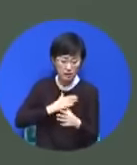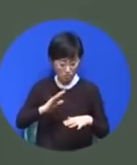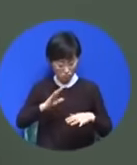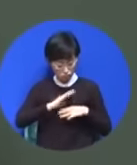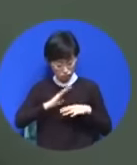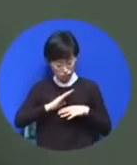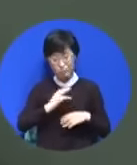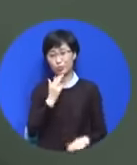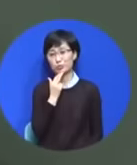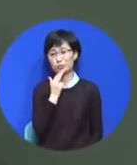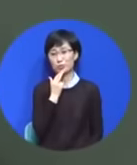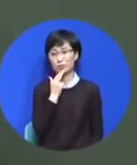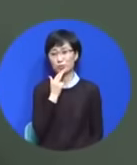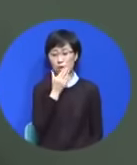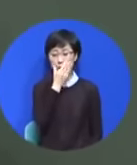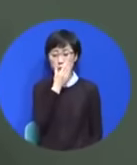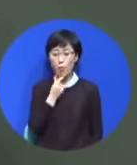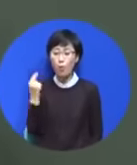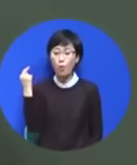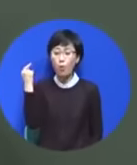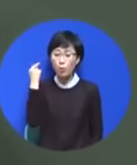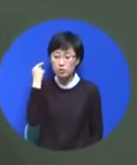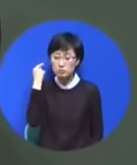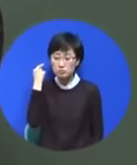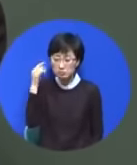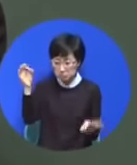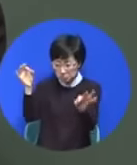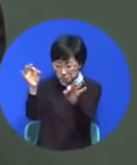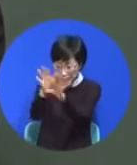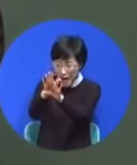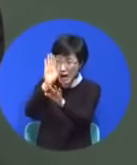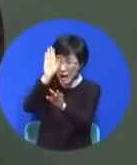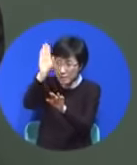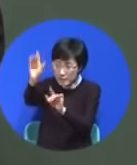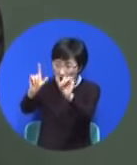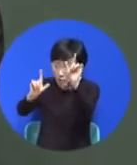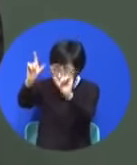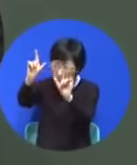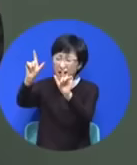오는 미래 알고 있었기 때문에 초대교회는 전혀 흔들릴 수가